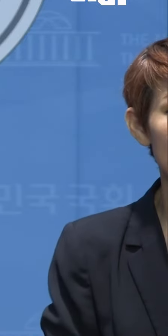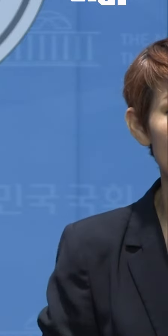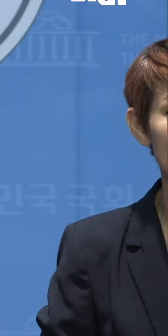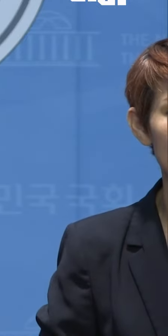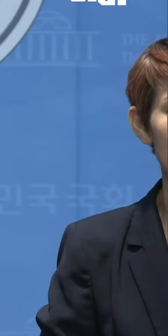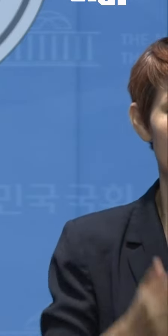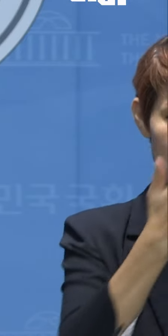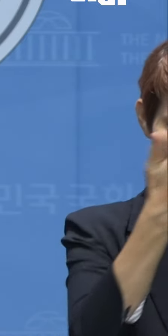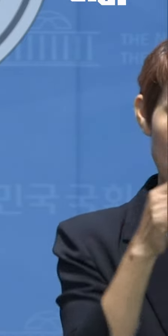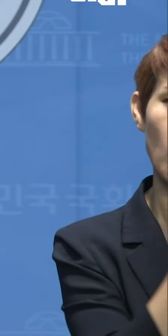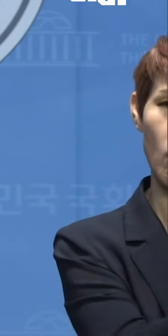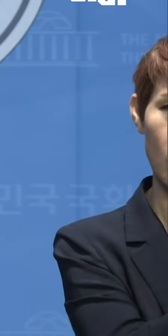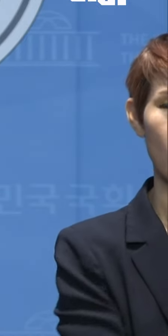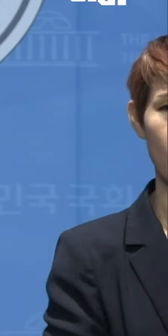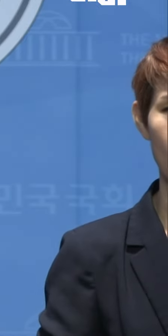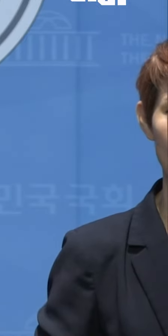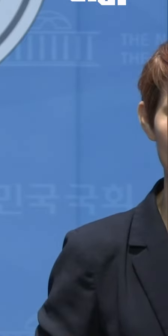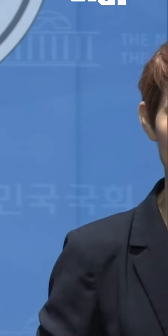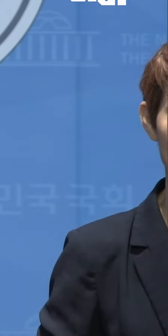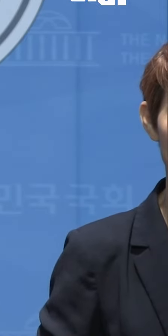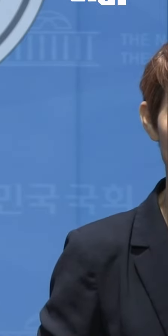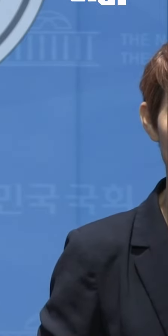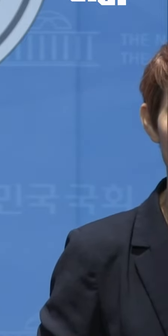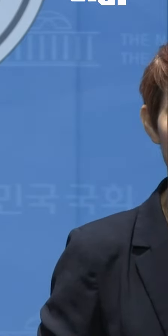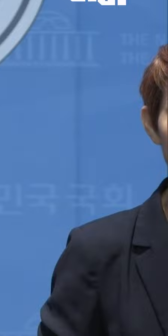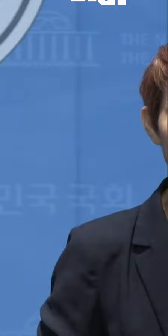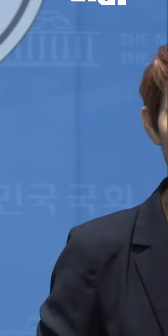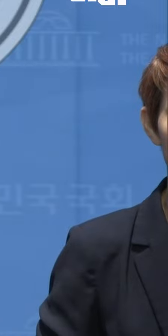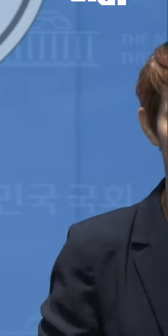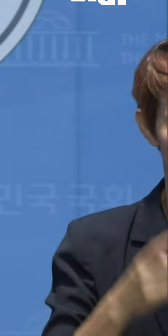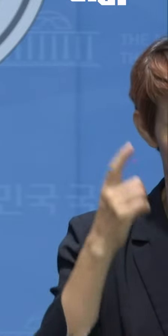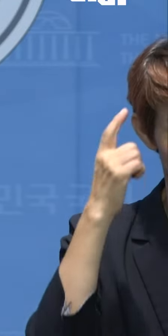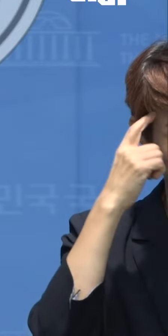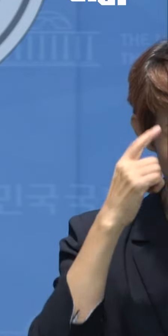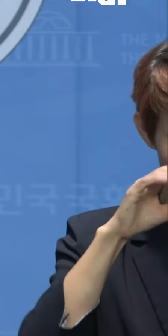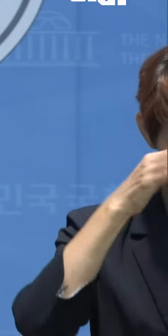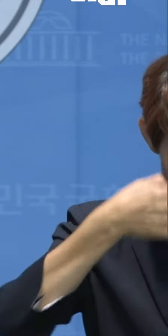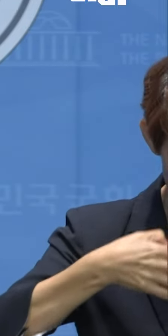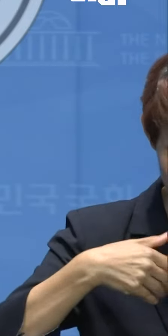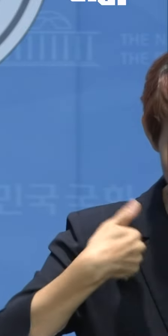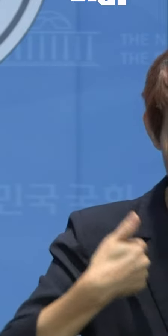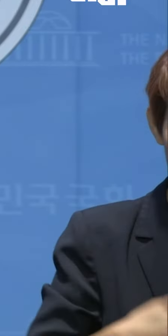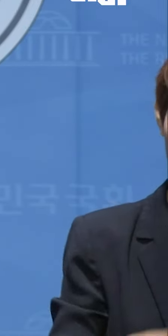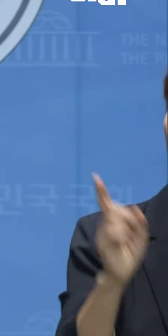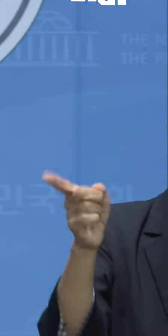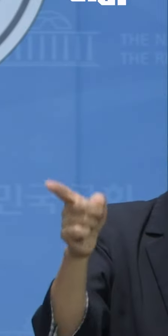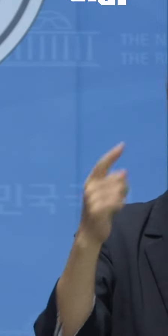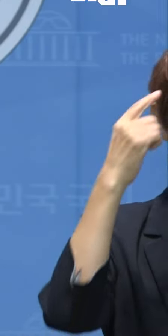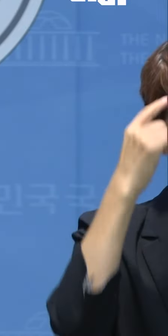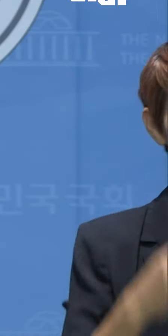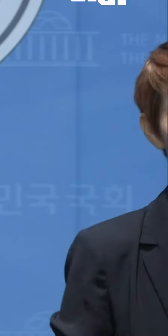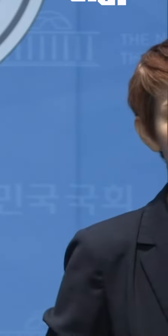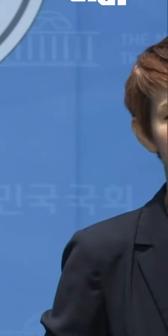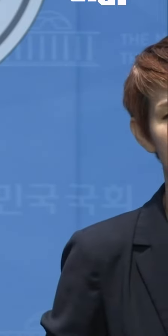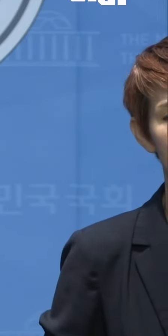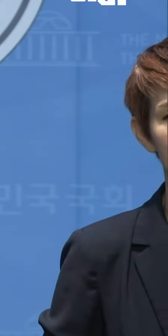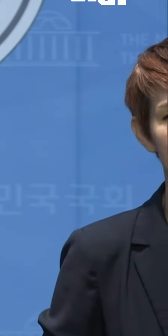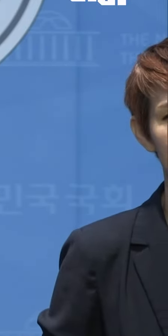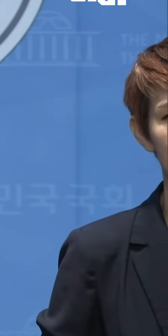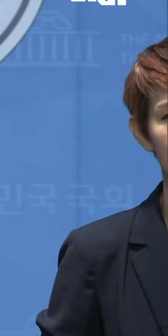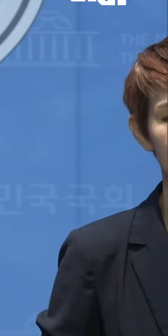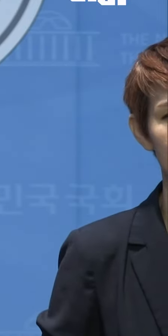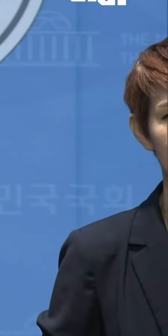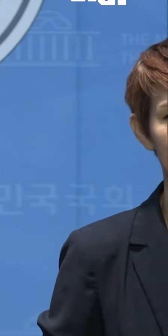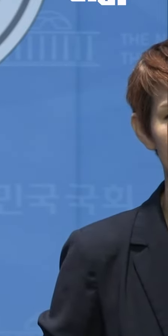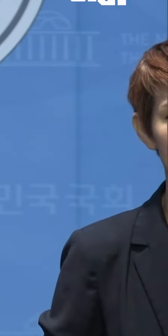이재명 대표 아니겠습니까 왜 사돈 말을 하고 있는 것입니까 또한 하나의 알자